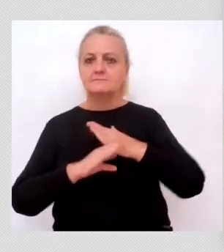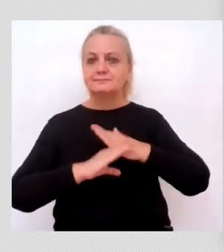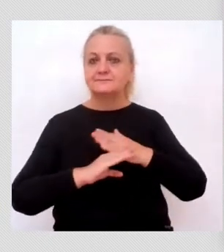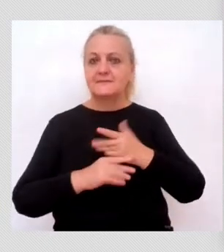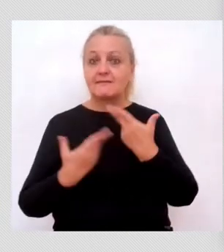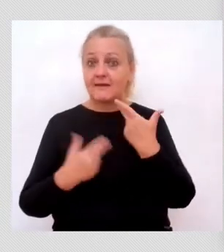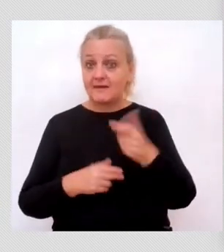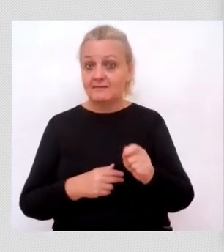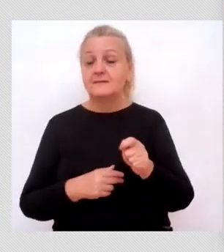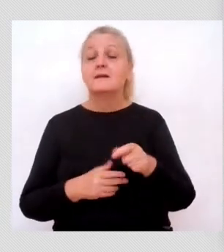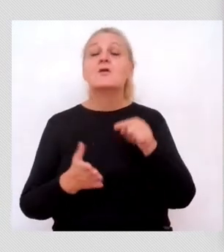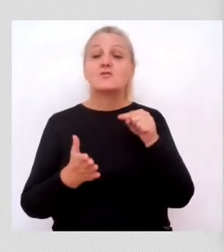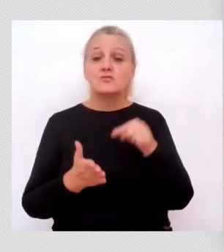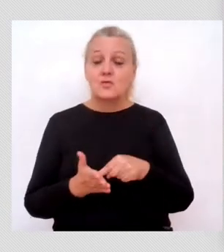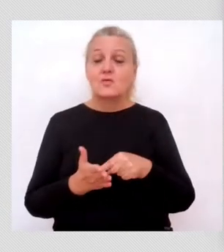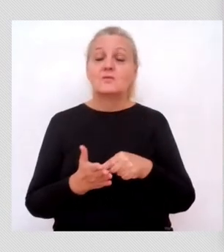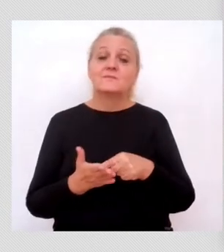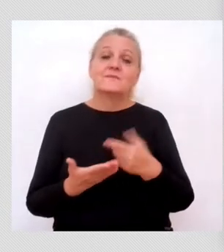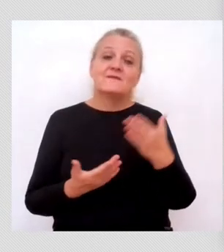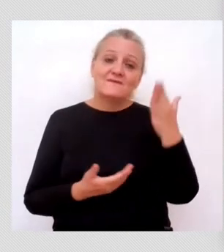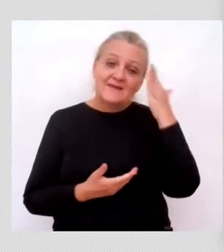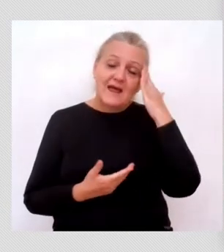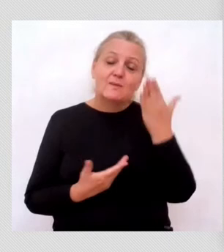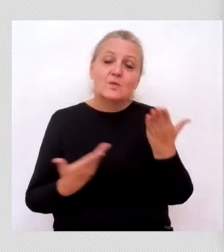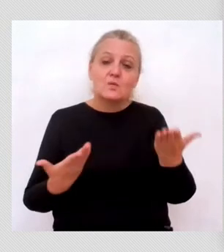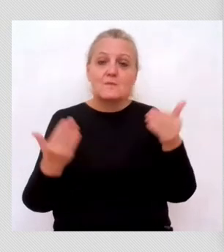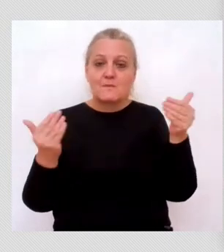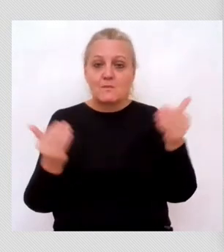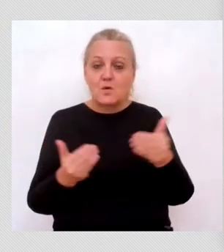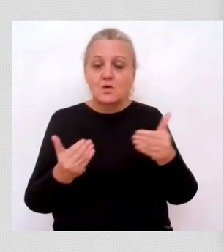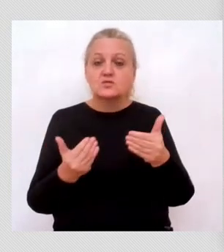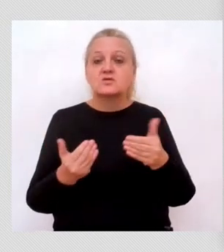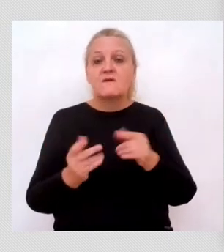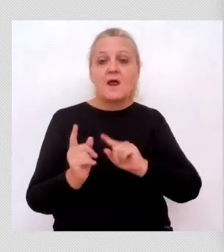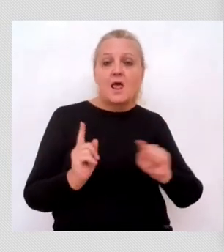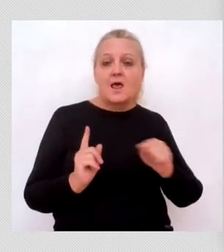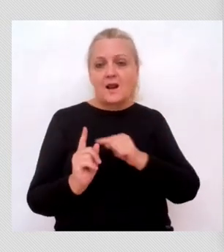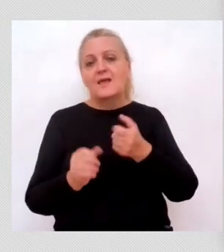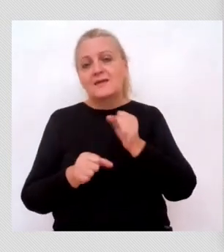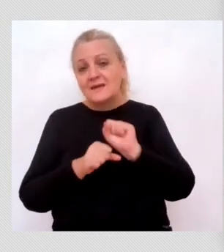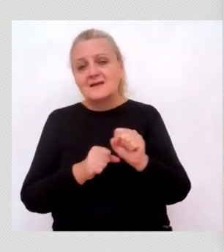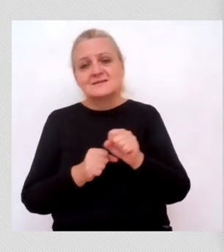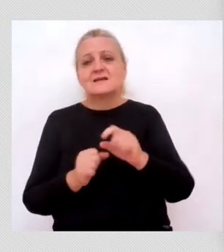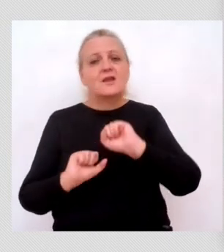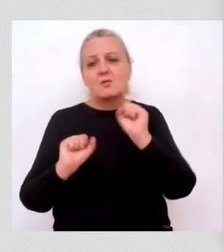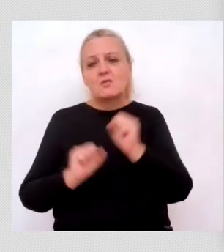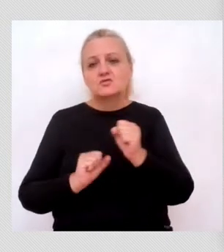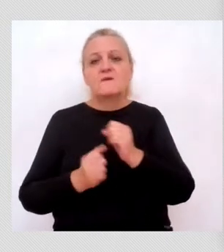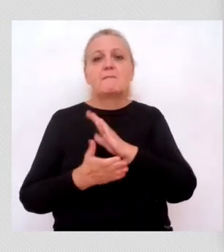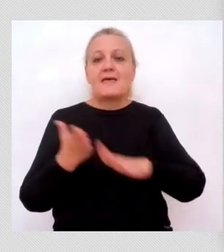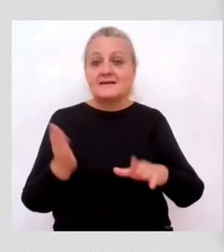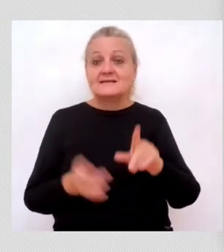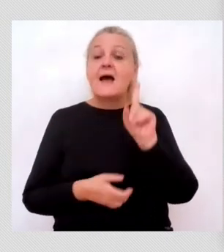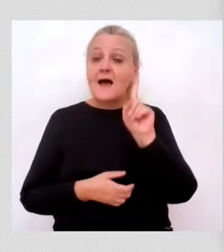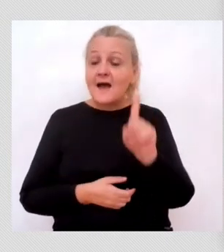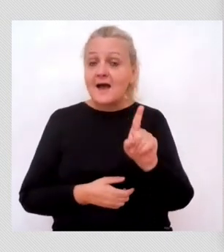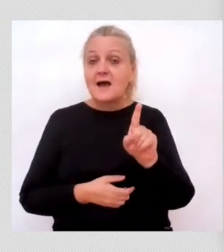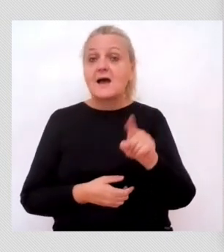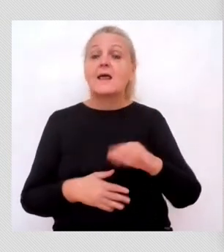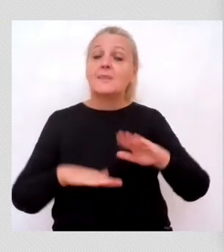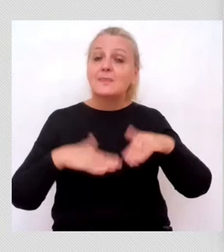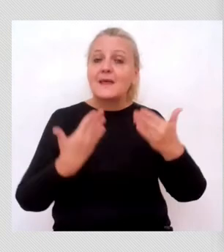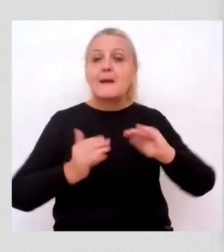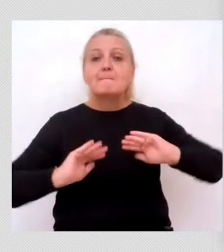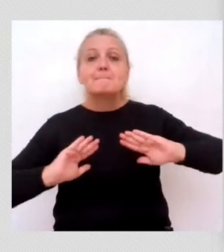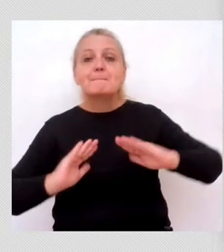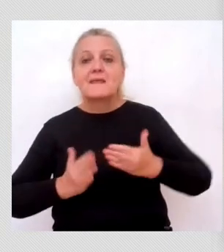nigdy nie będzie tak, że tych możliwości nie będzie, no bo to jest po prostu nie do zrobienia. Natomiast no, dające jak